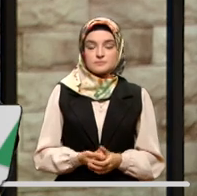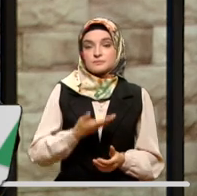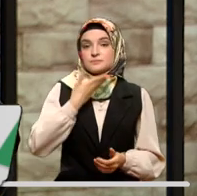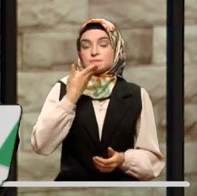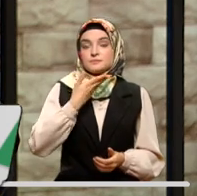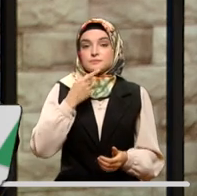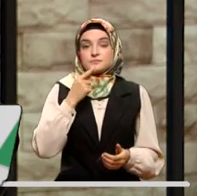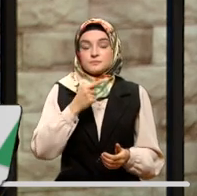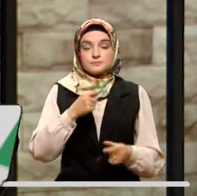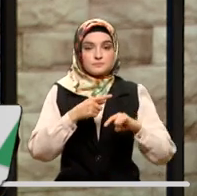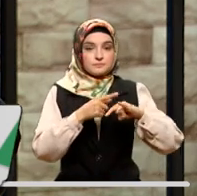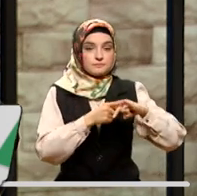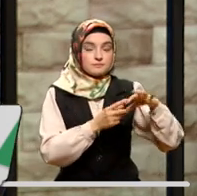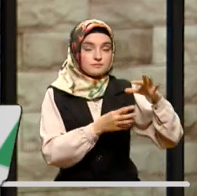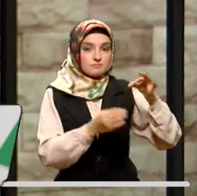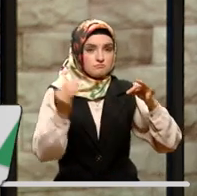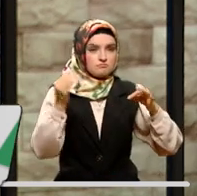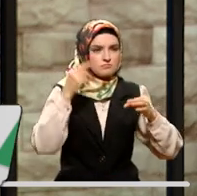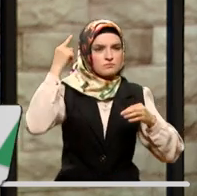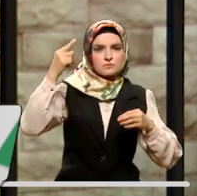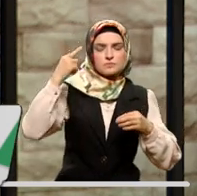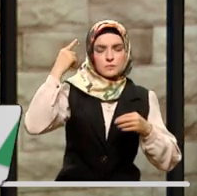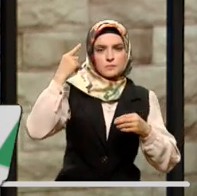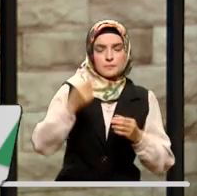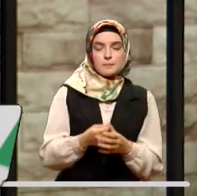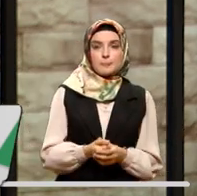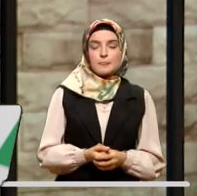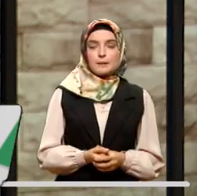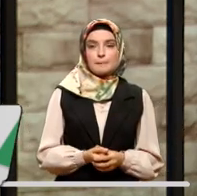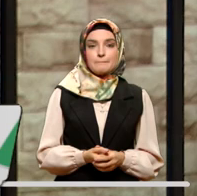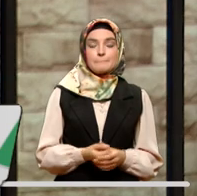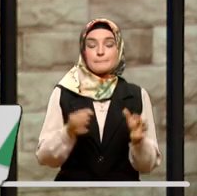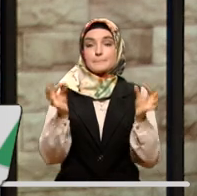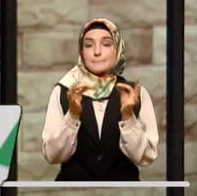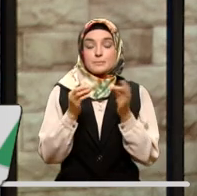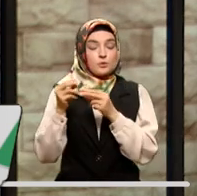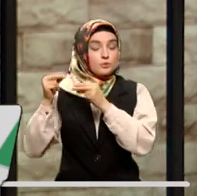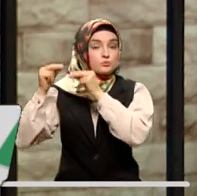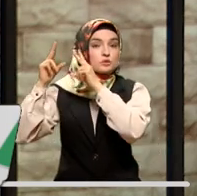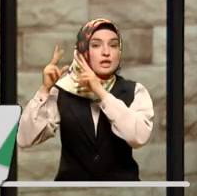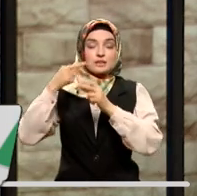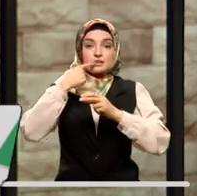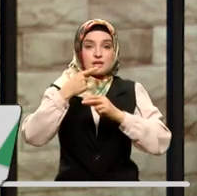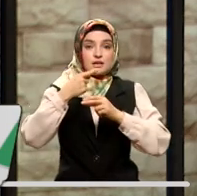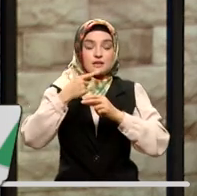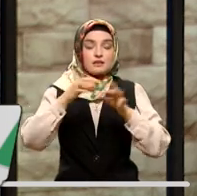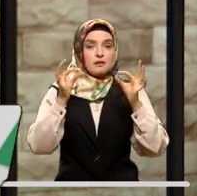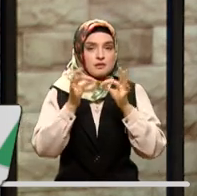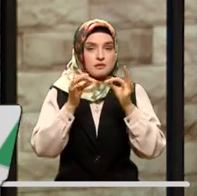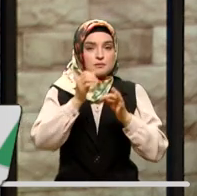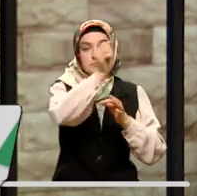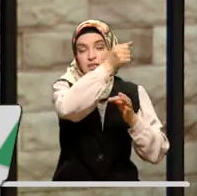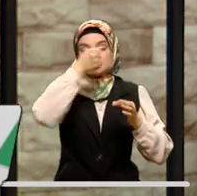o Hızır getirecek düşünürdük. Oysa sabah erken... Erkenden uyanın derdi. Erkenden pencerenizi açın. Bereket girer.